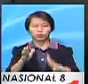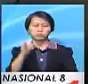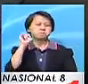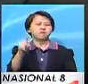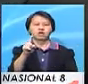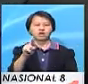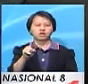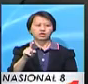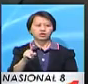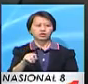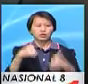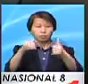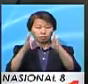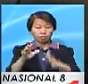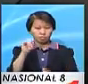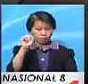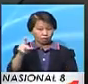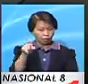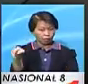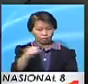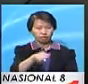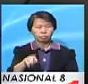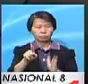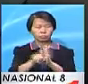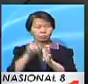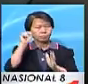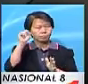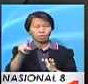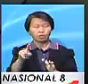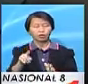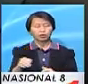bernilai. Pemain paling bernilai sama seperti yang